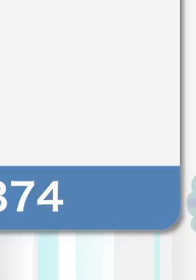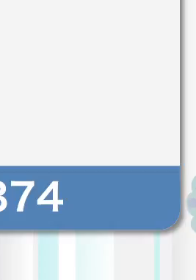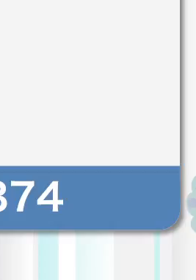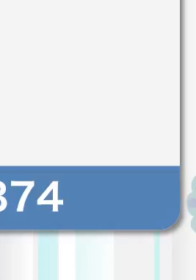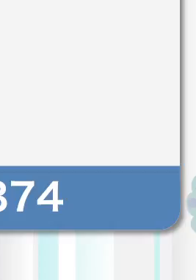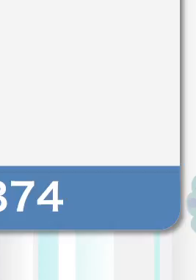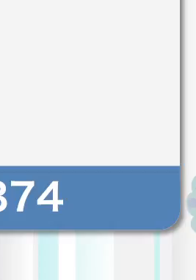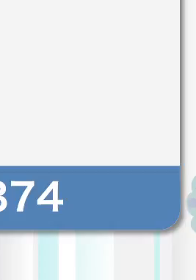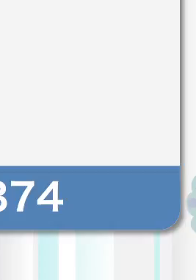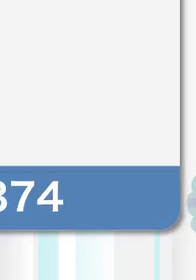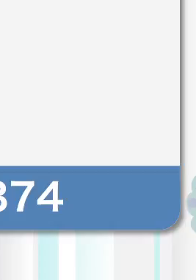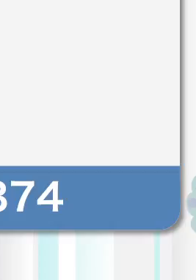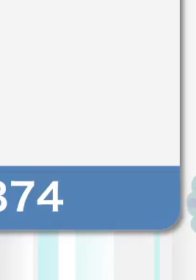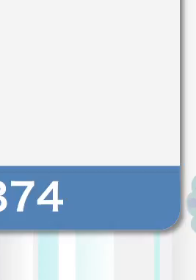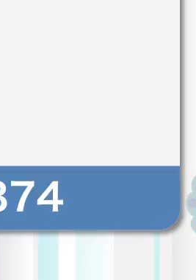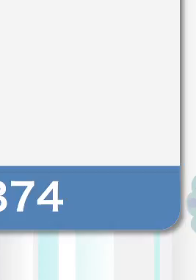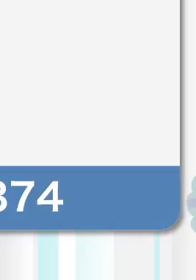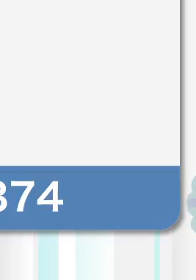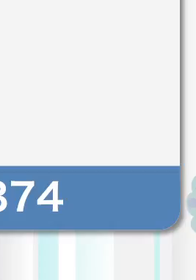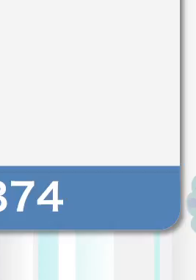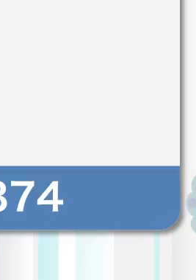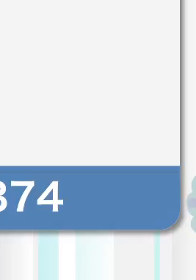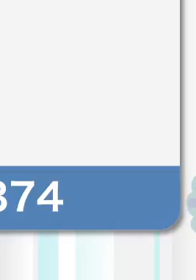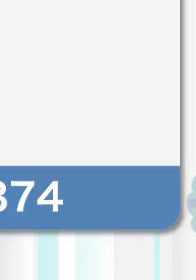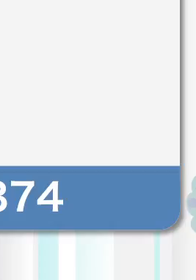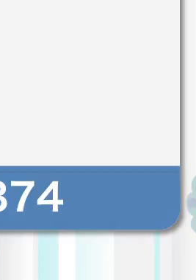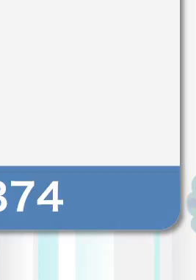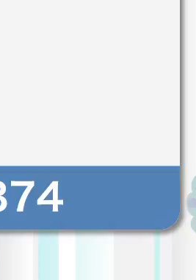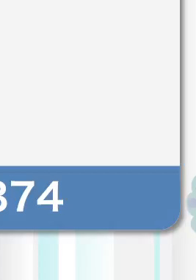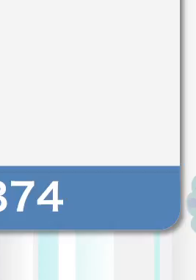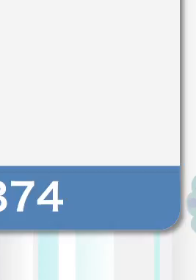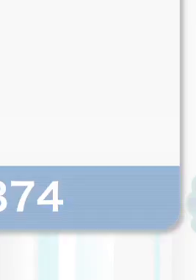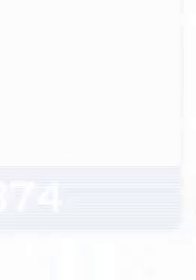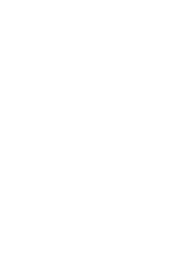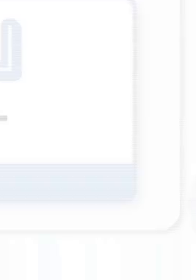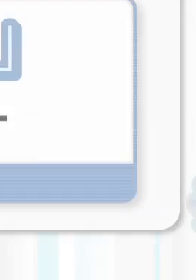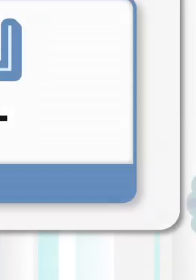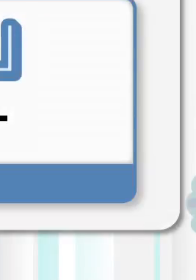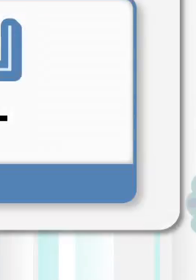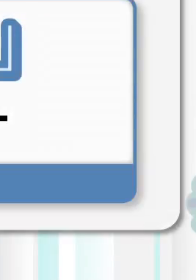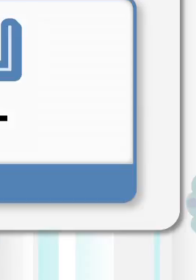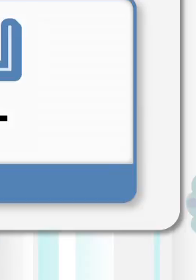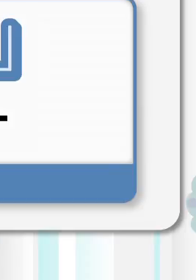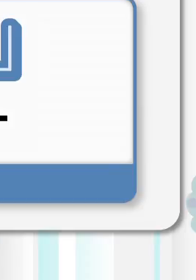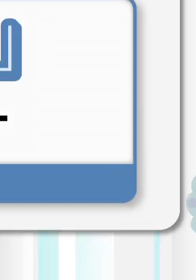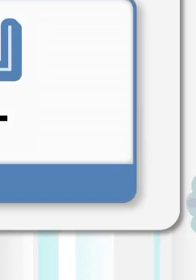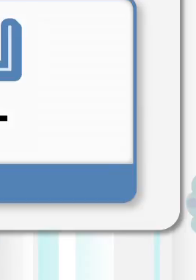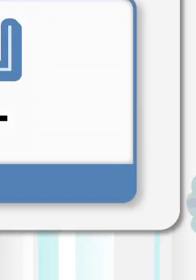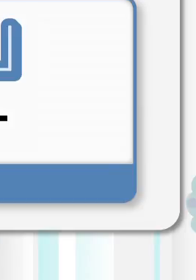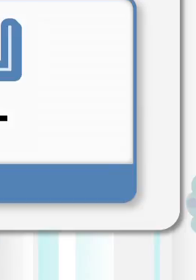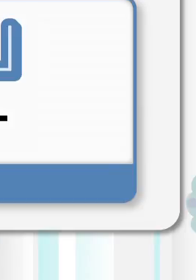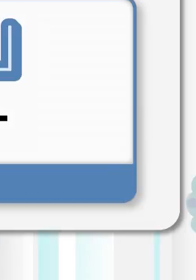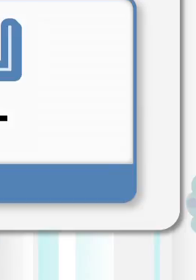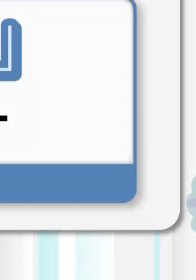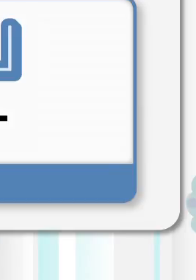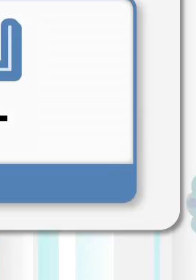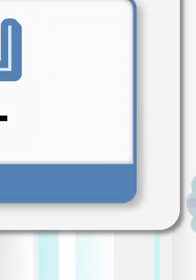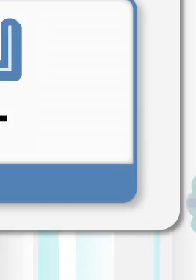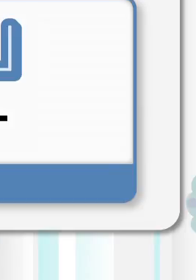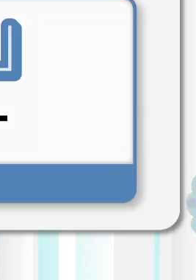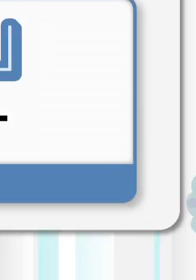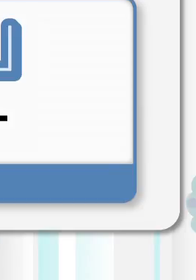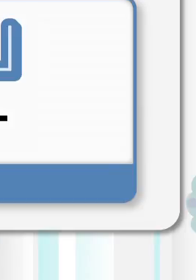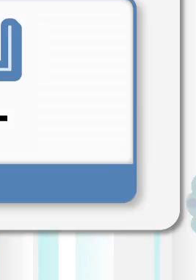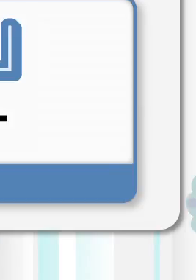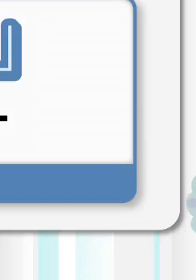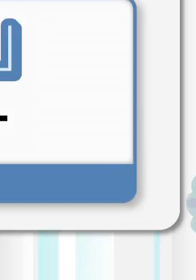べていただける委員を募集しています。詳しくはご覧のところまで。その他のお知らせはご覧の通り